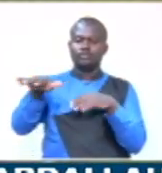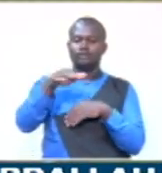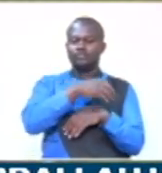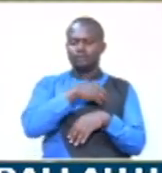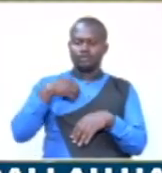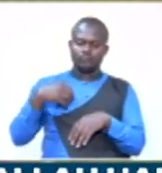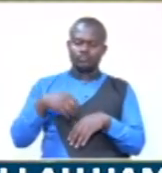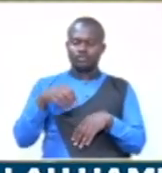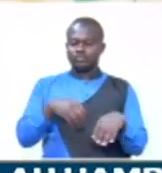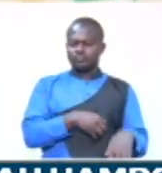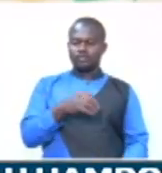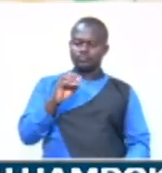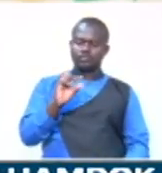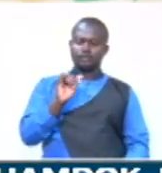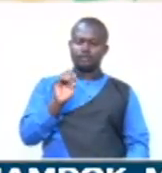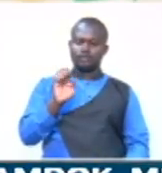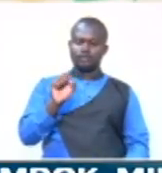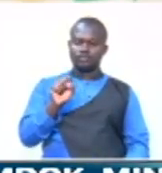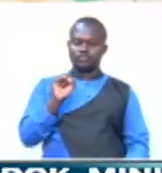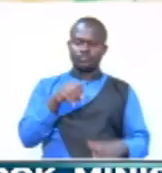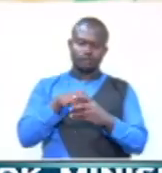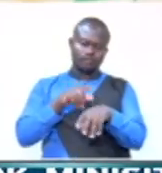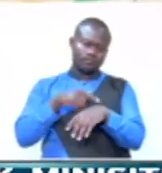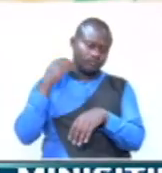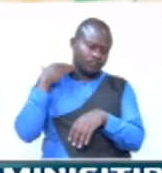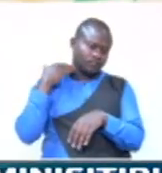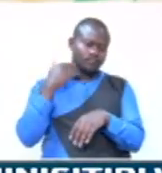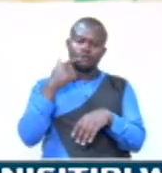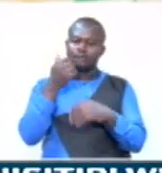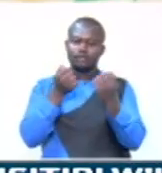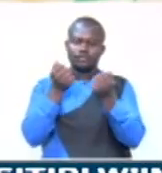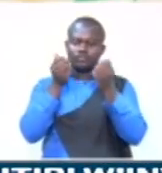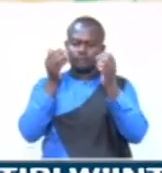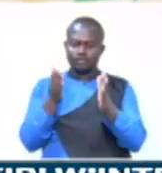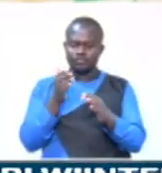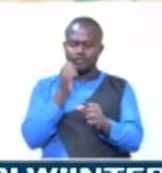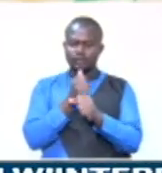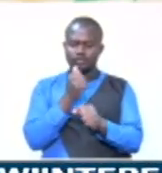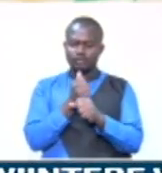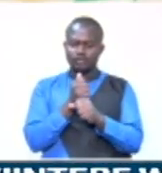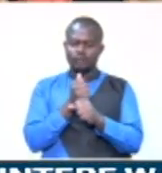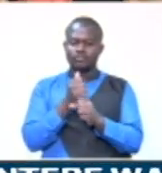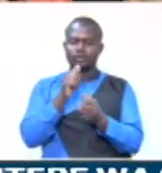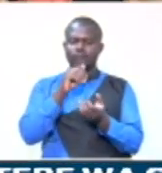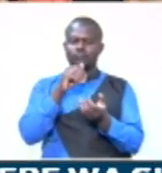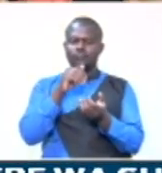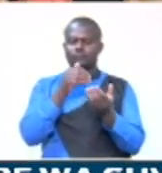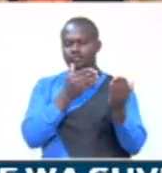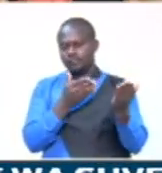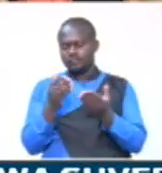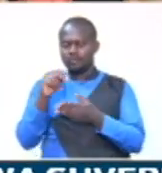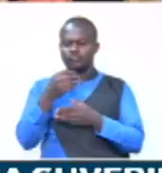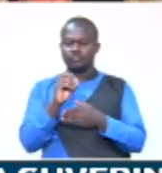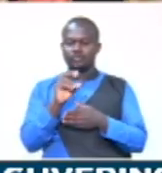Gitesi. Icyo gihe rero igihe cya Jenoside yari umushoferi akorera yitwa Guest House ya